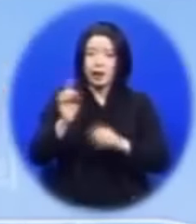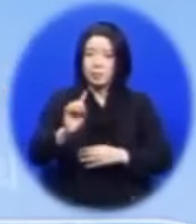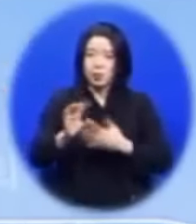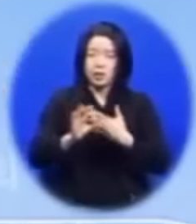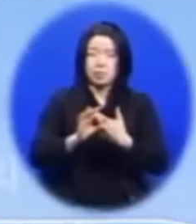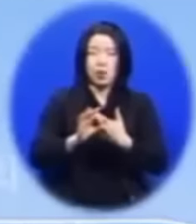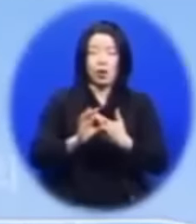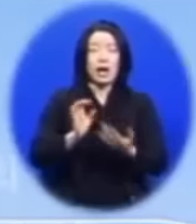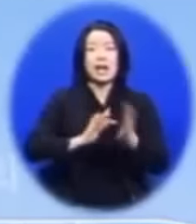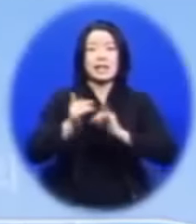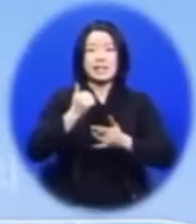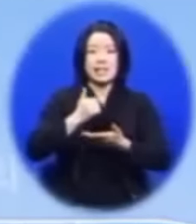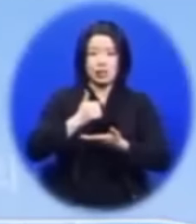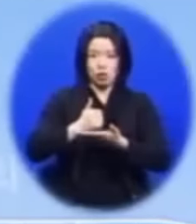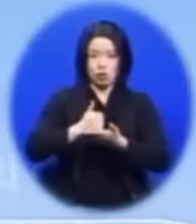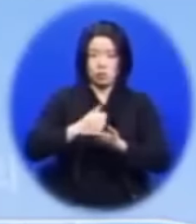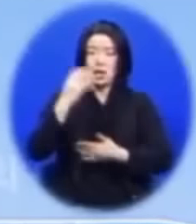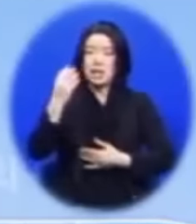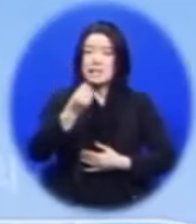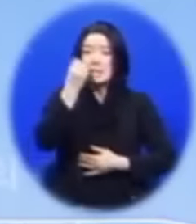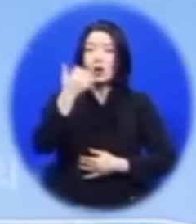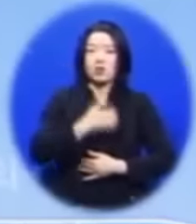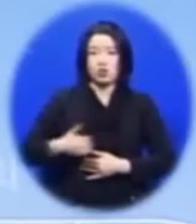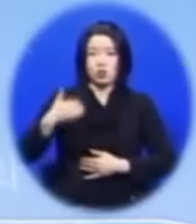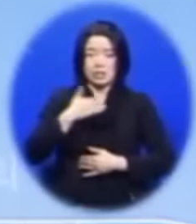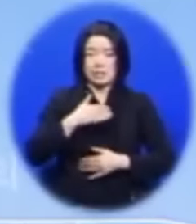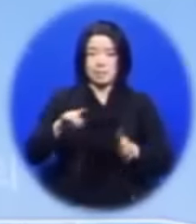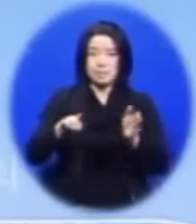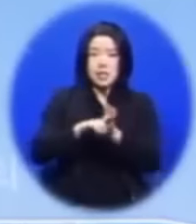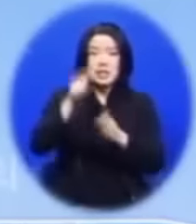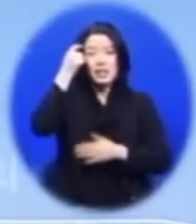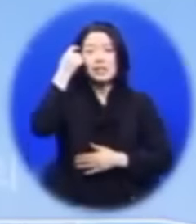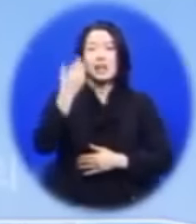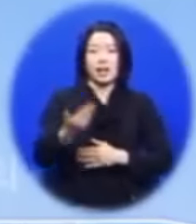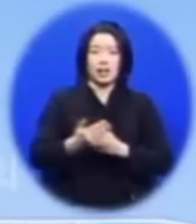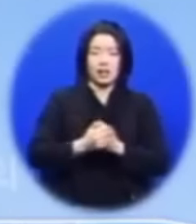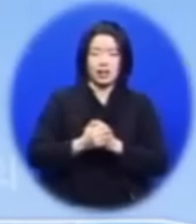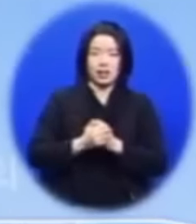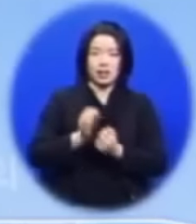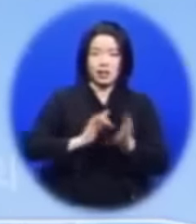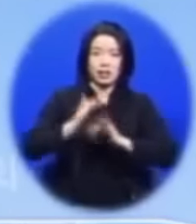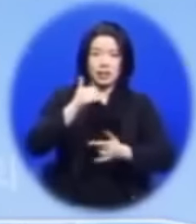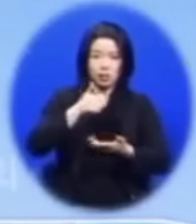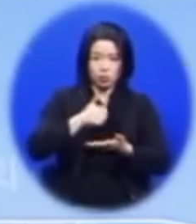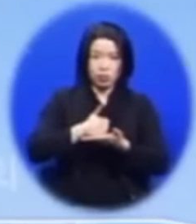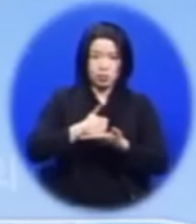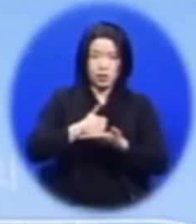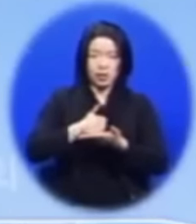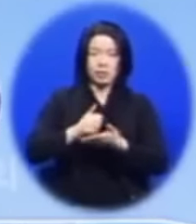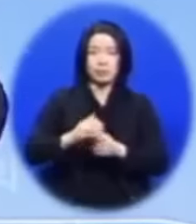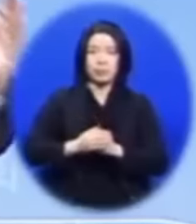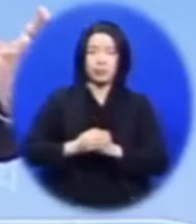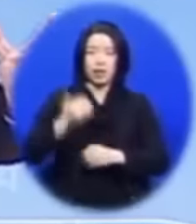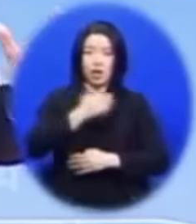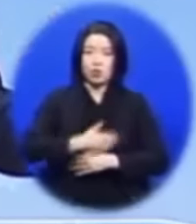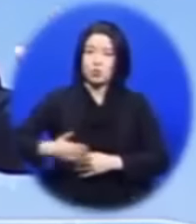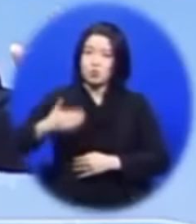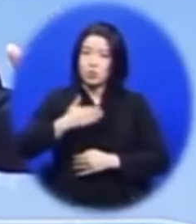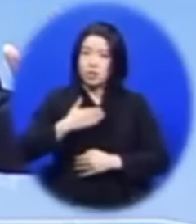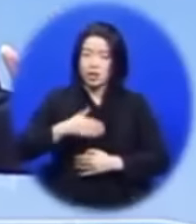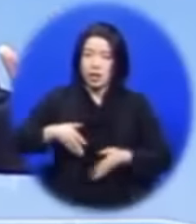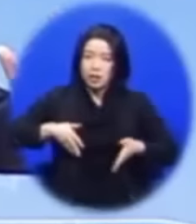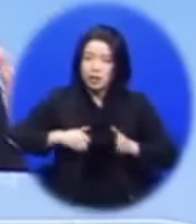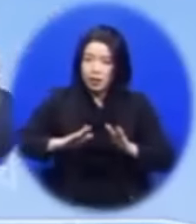예님의 성육신을 믿느냐 하는 겁니다 예수님이 육체로